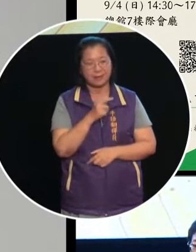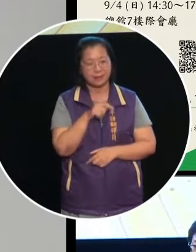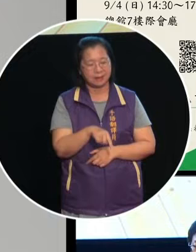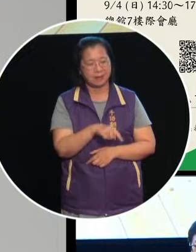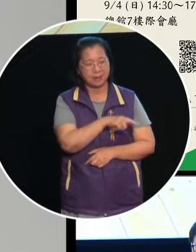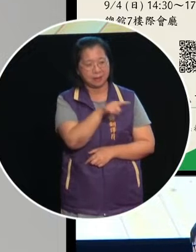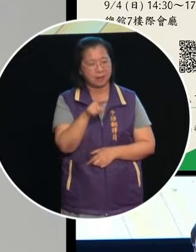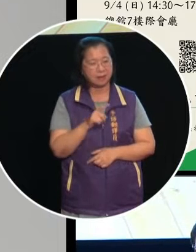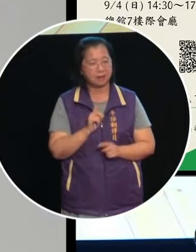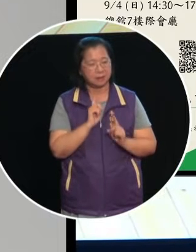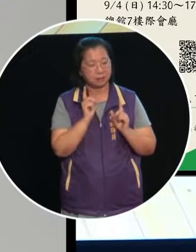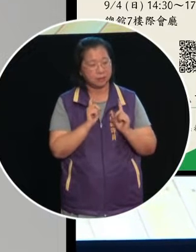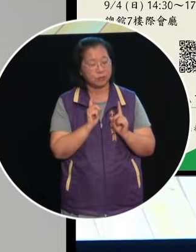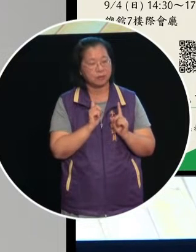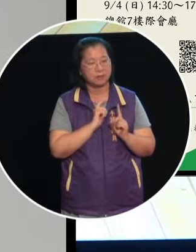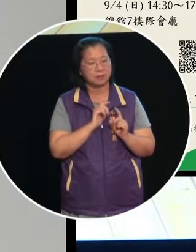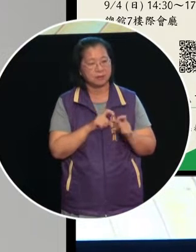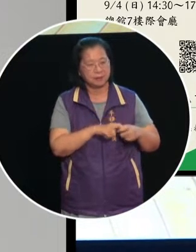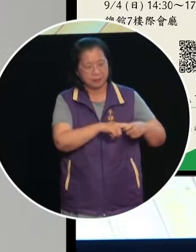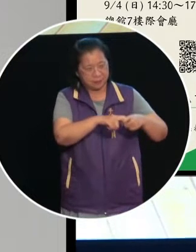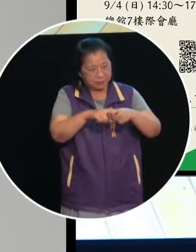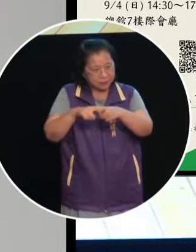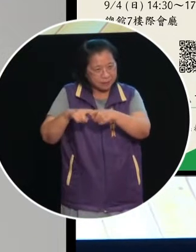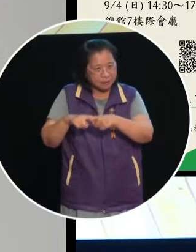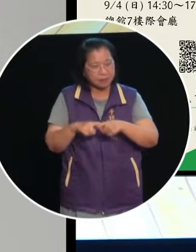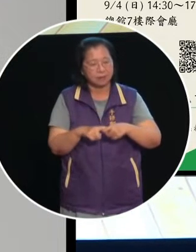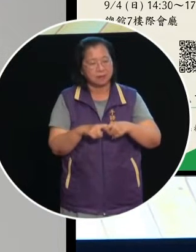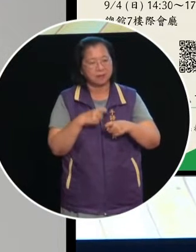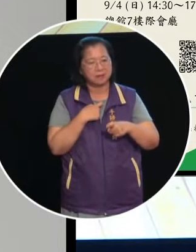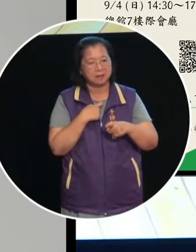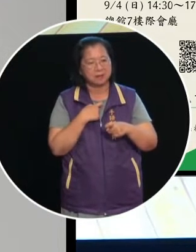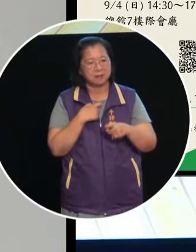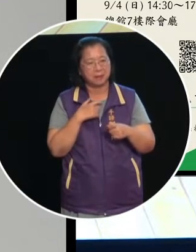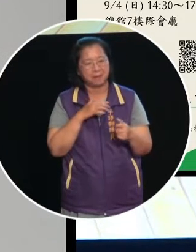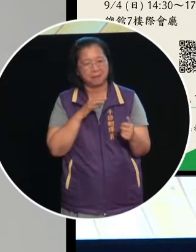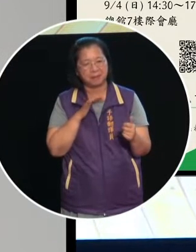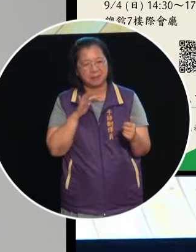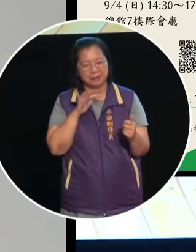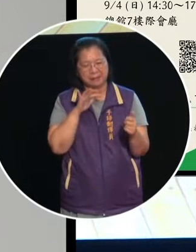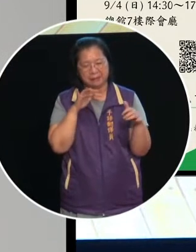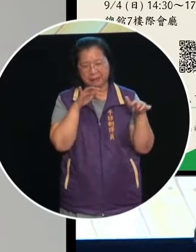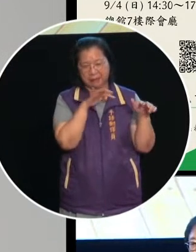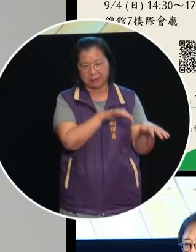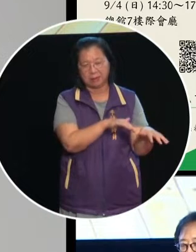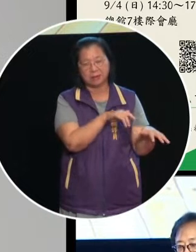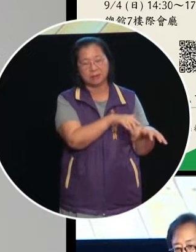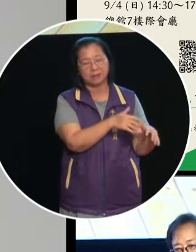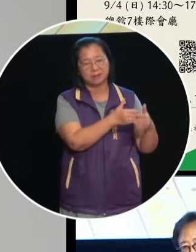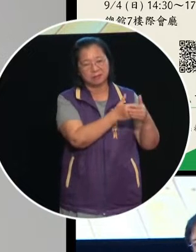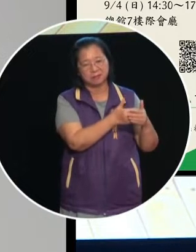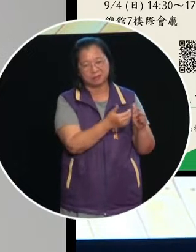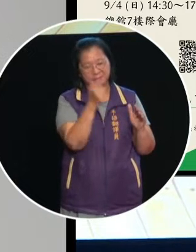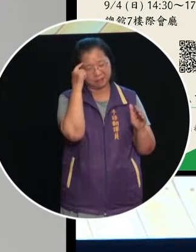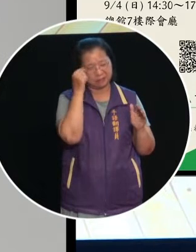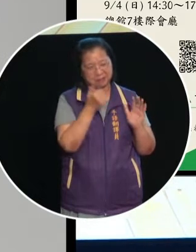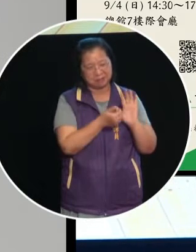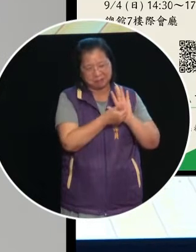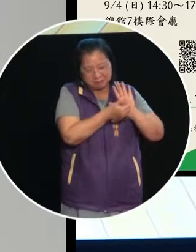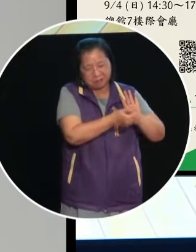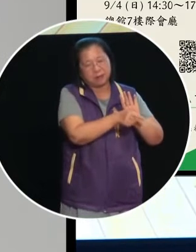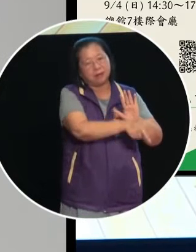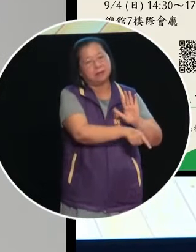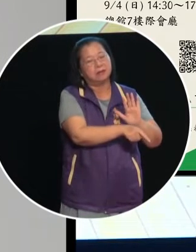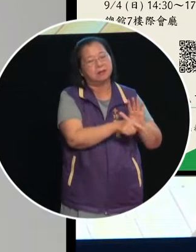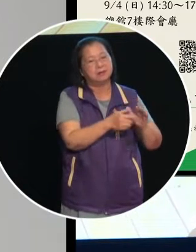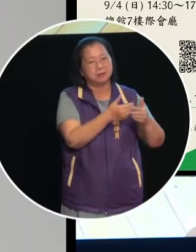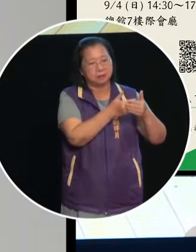民主国家做一个联盟来包围中国，就是反制中国。这个亚太战略是几